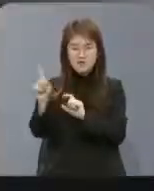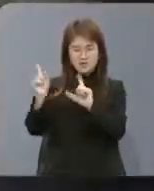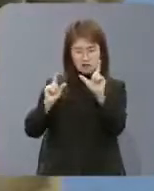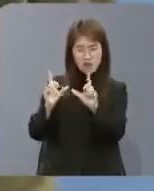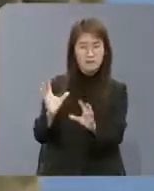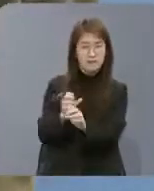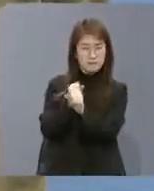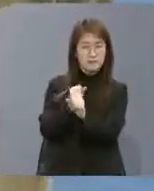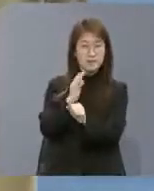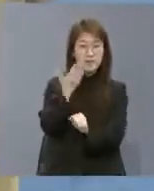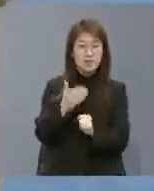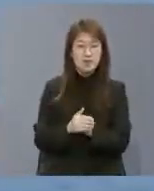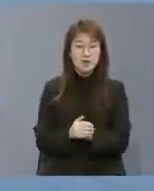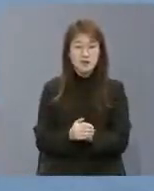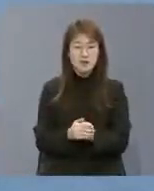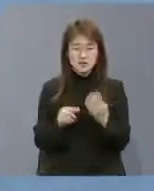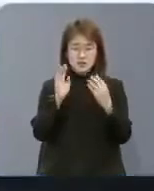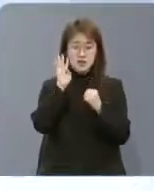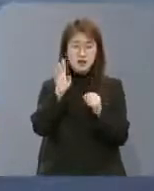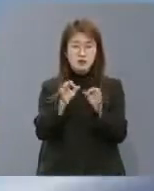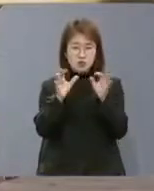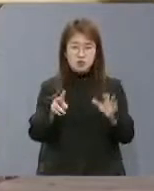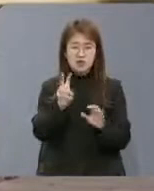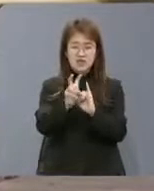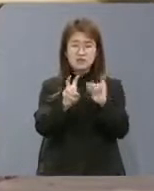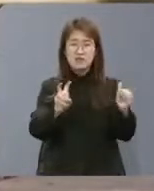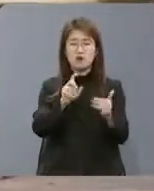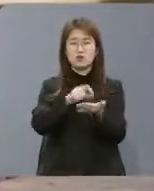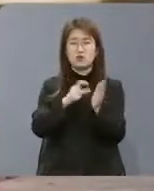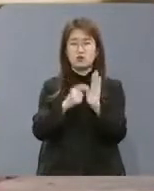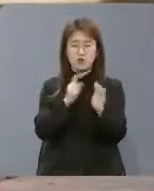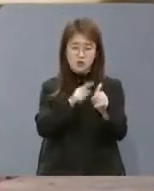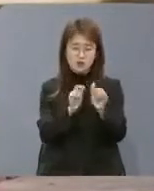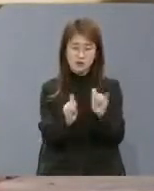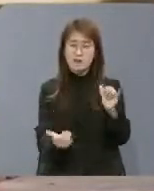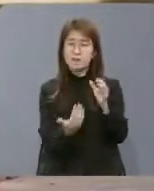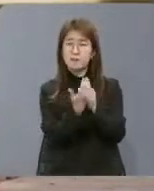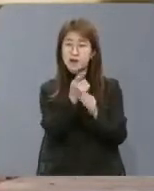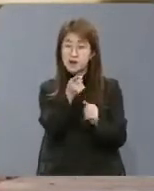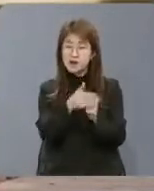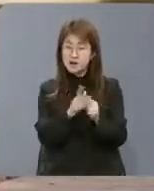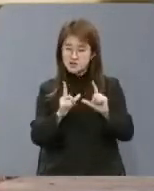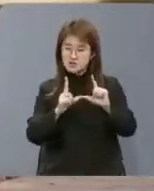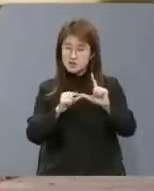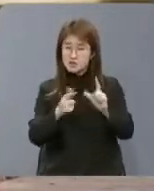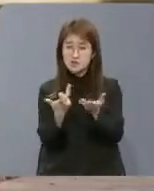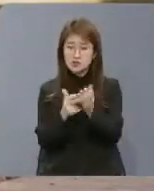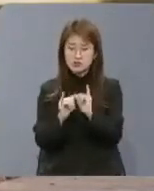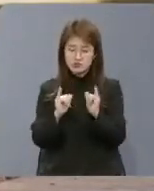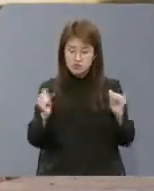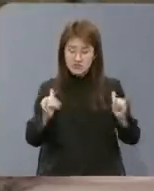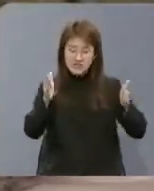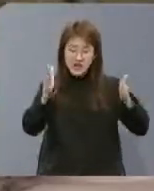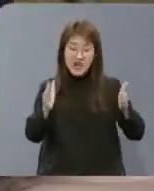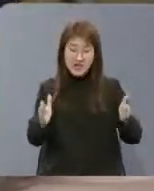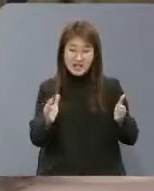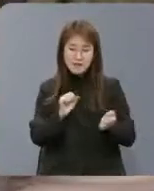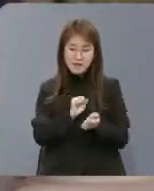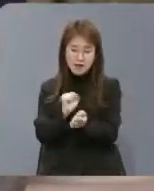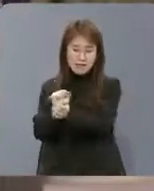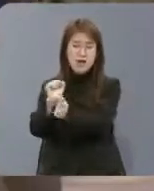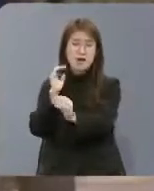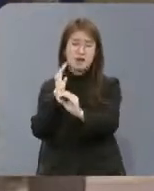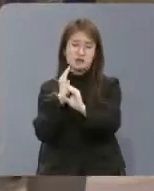있습니다. 최근 사흘 동안 20명 넘는 확진자가 나왔는데 상당수가 제주 도민 사이 N차 감염